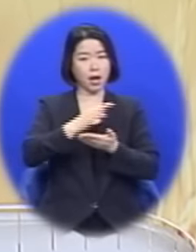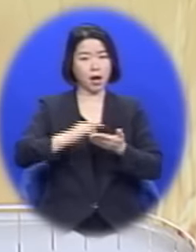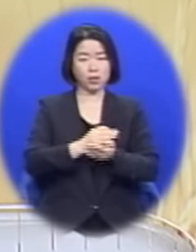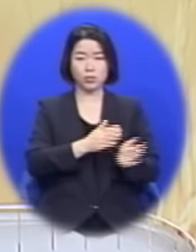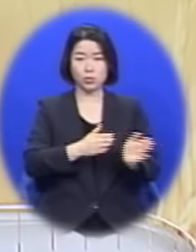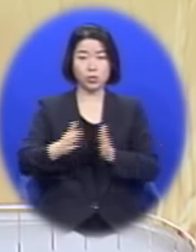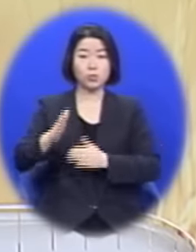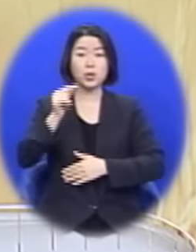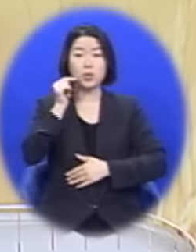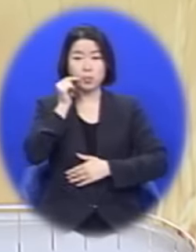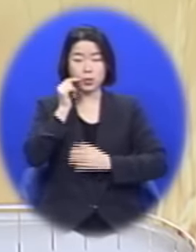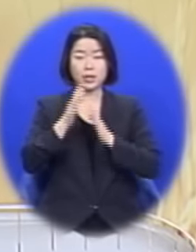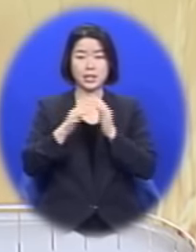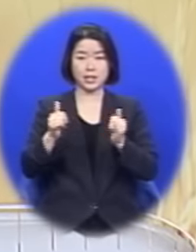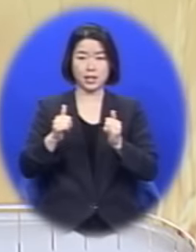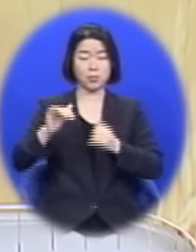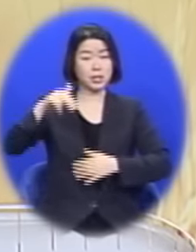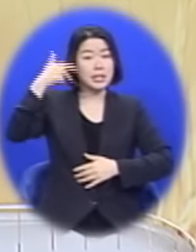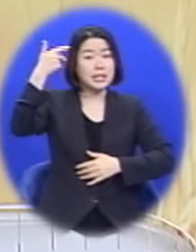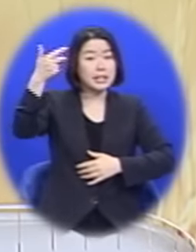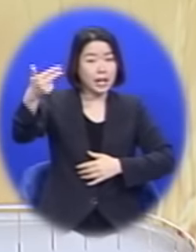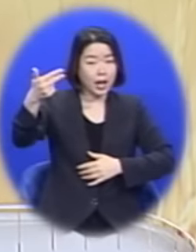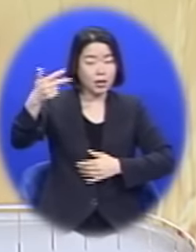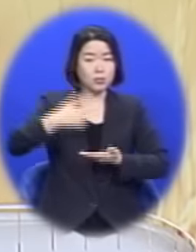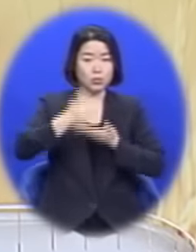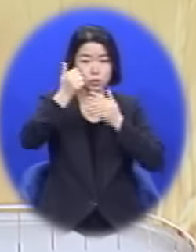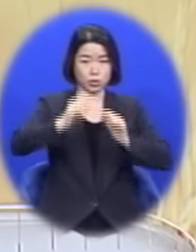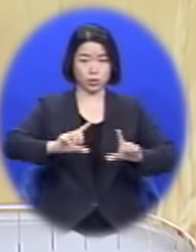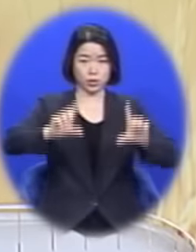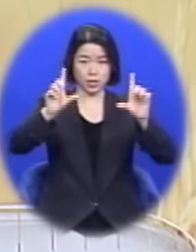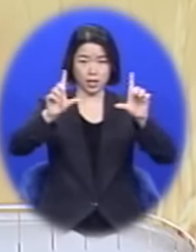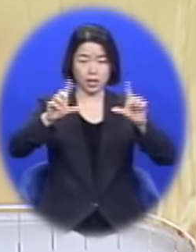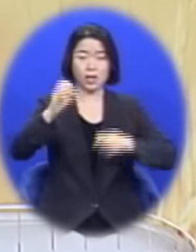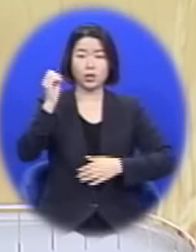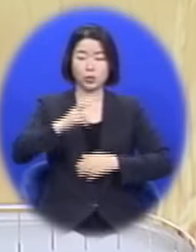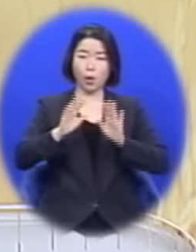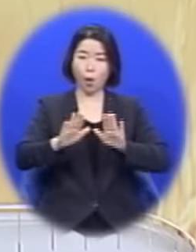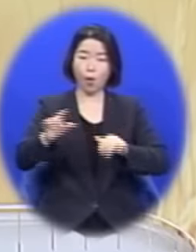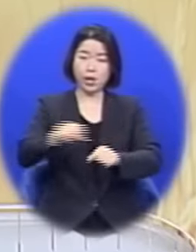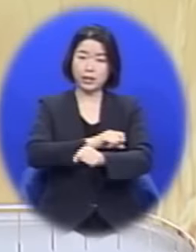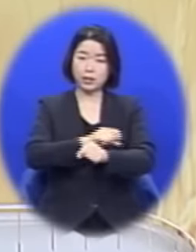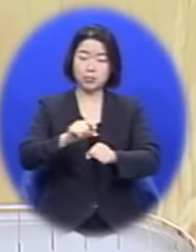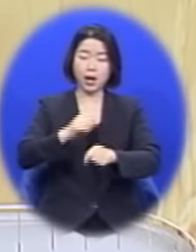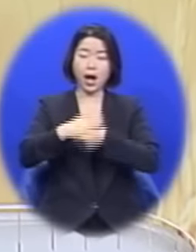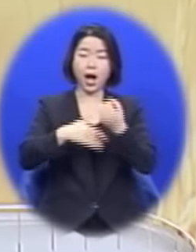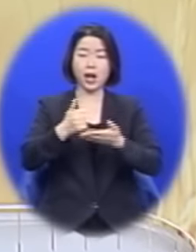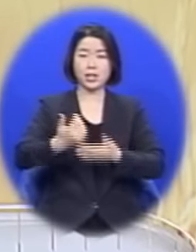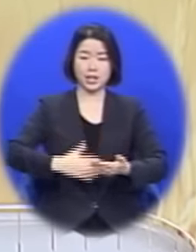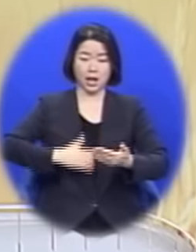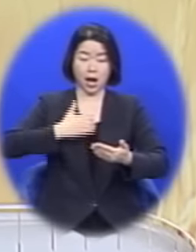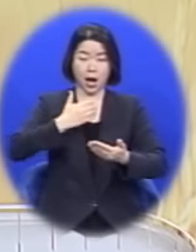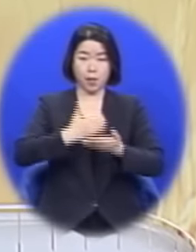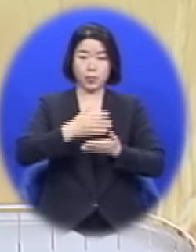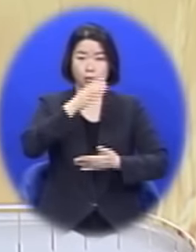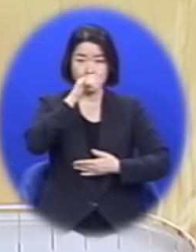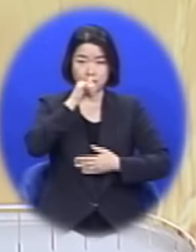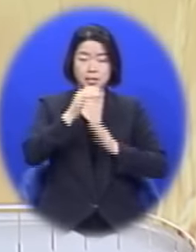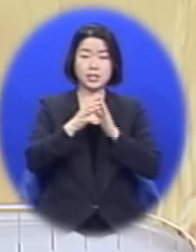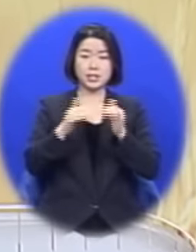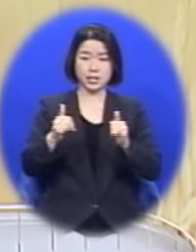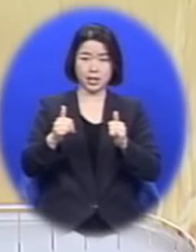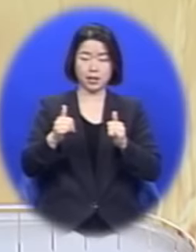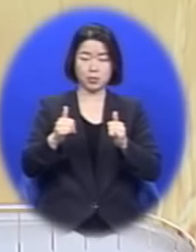분들은 다음 주일에라도 또 오늘 특별한 하나님의 감동이 있었던 분들은 하나님